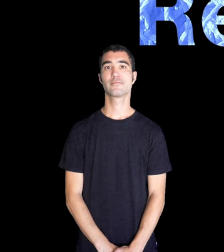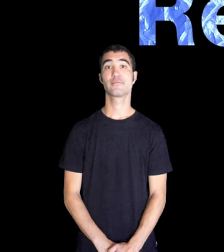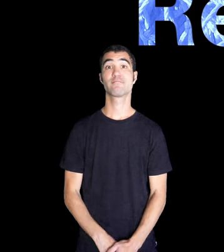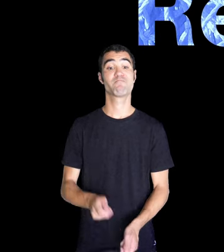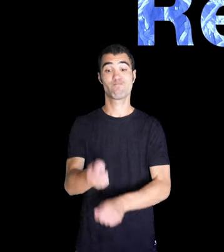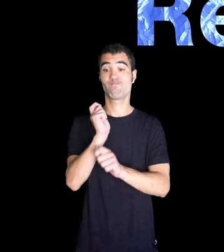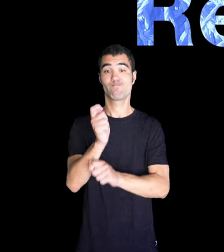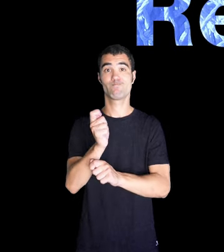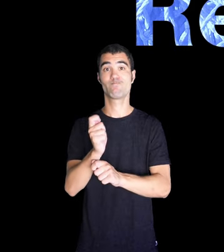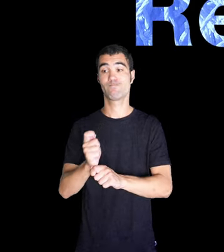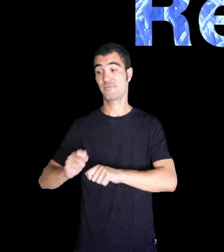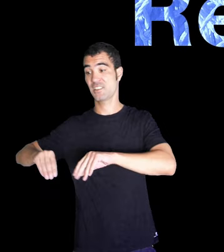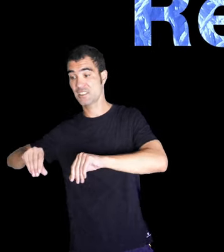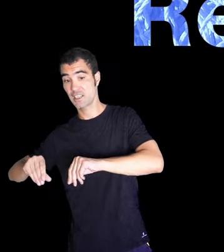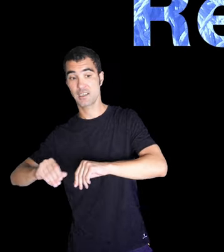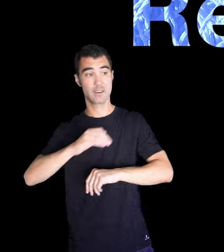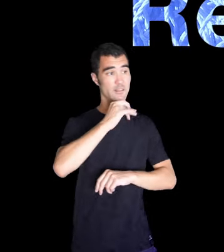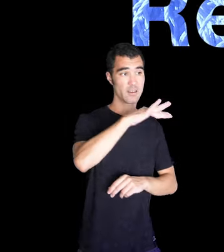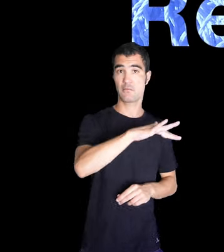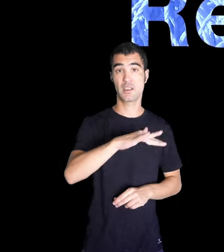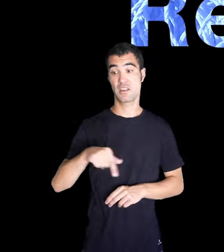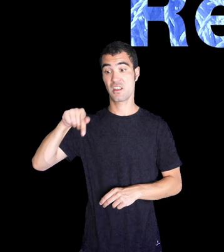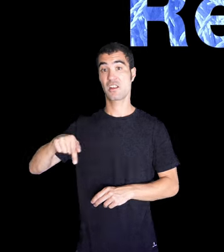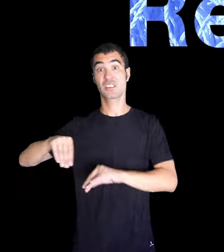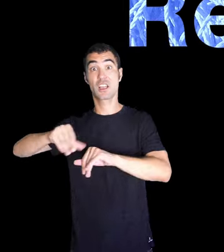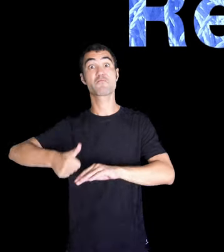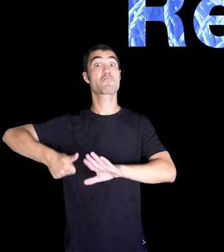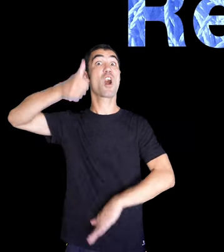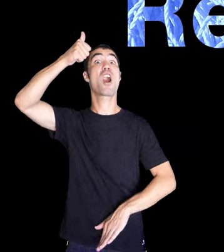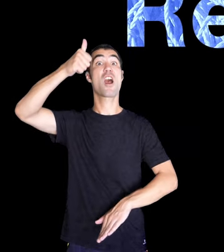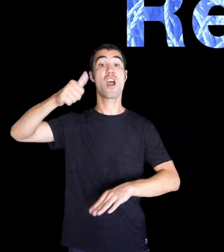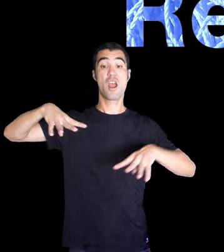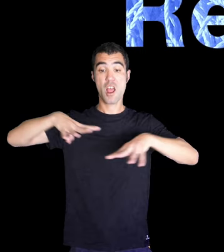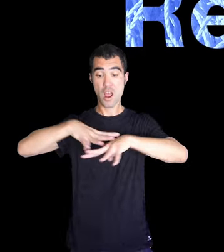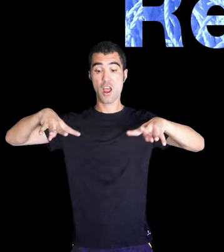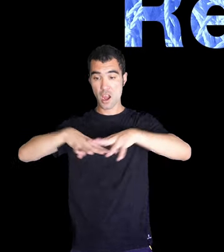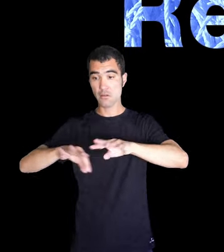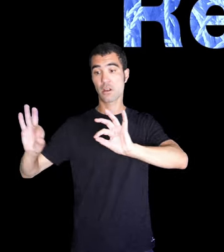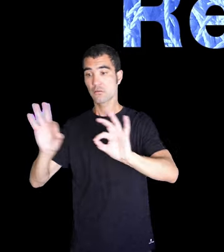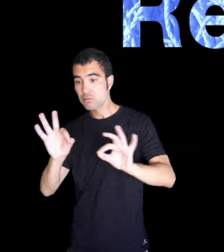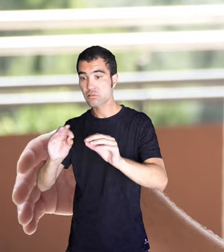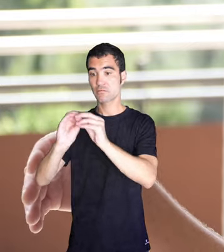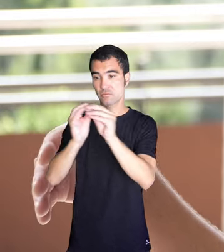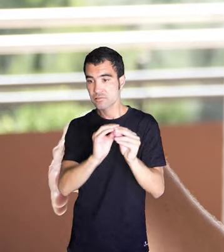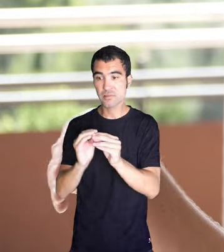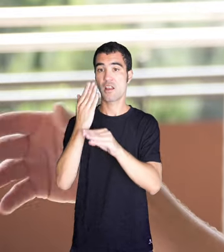Pescador té més feina en terra que a la mà. A l'hora d'armar les xerxes, a l'hora de dobar-les,